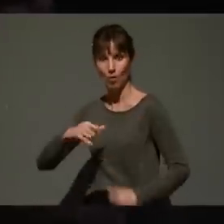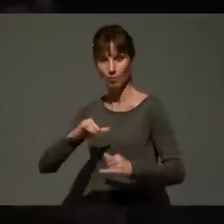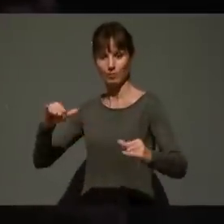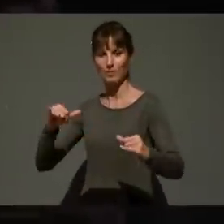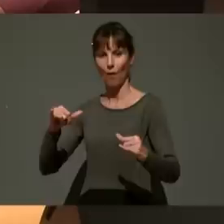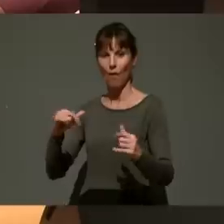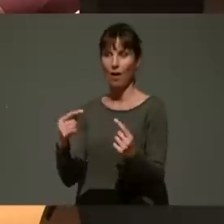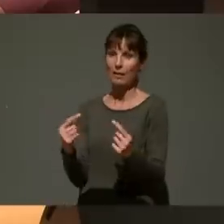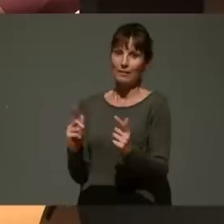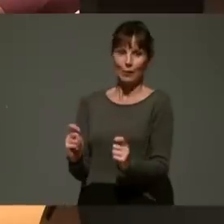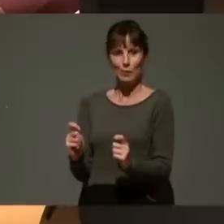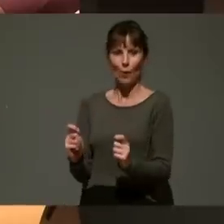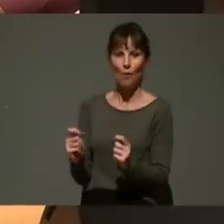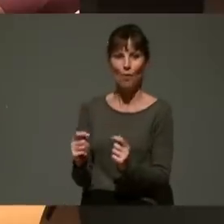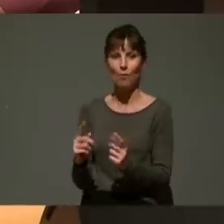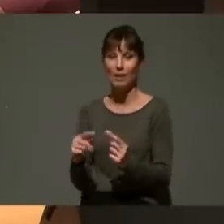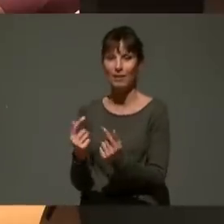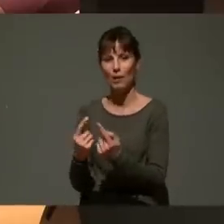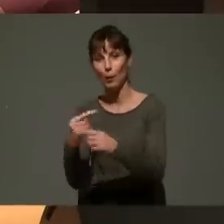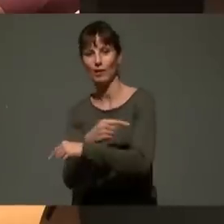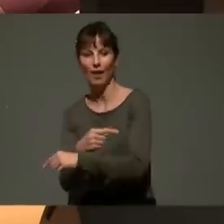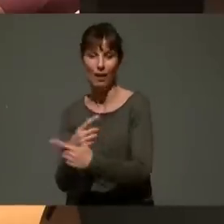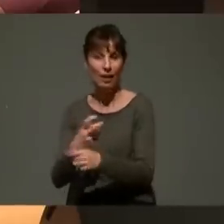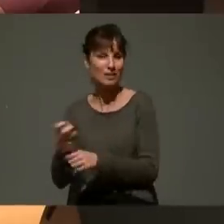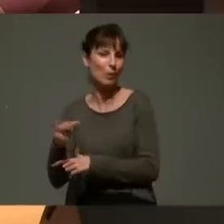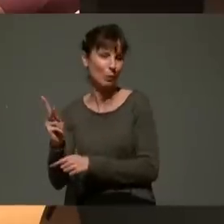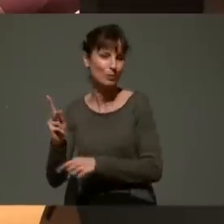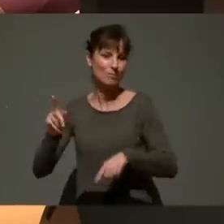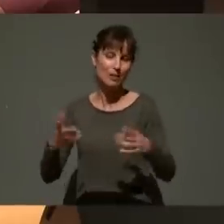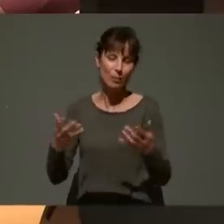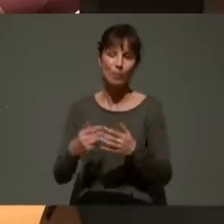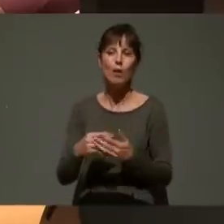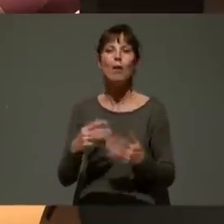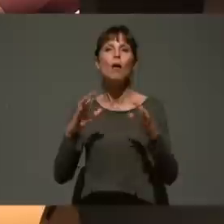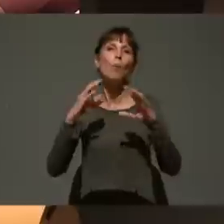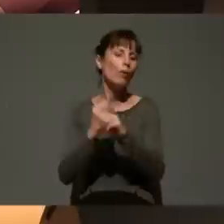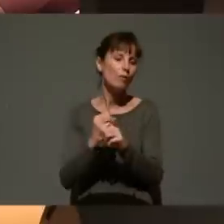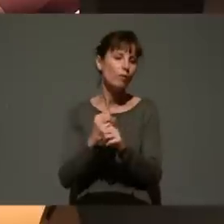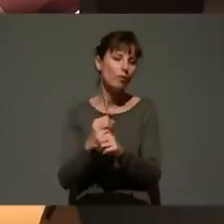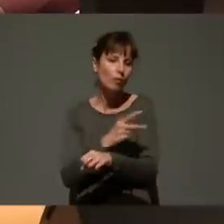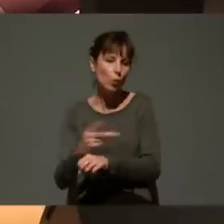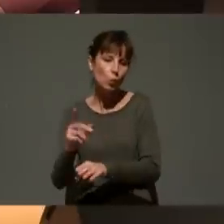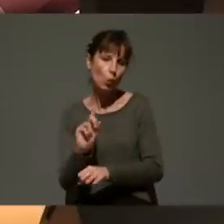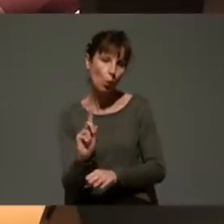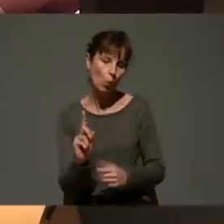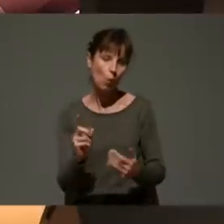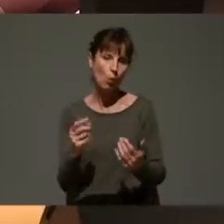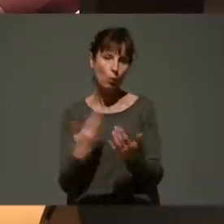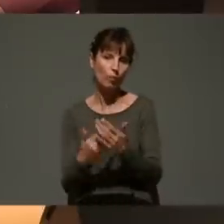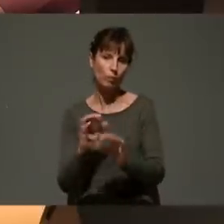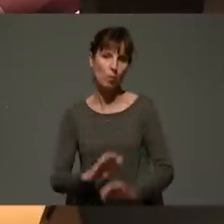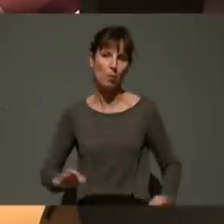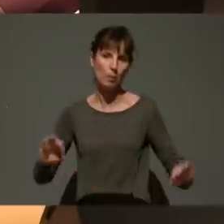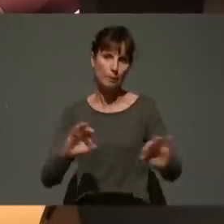Voilà. Mais on ne peut certainement pas dire ce que disent des gens actuellement, c'est les étirements, c'est dangereux. Ça, ce n'est pas vrai, ça n'a jamais été montré.